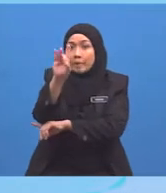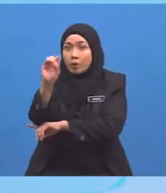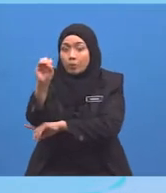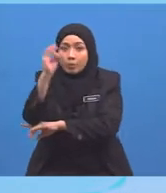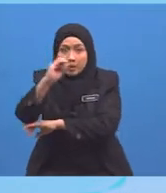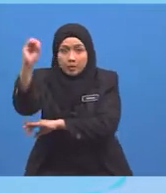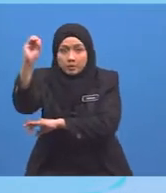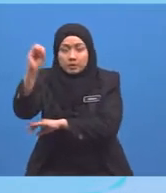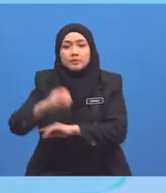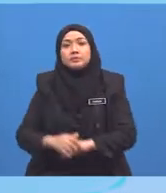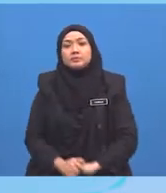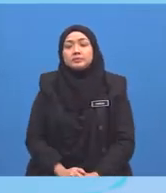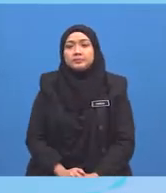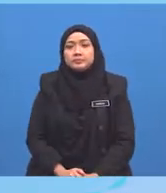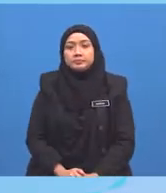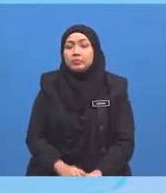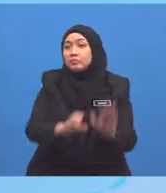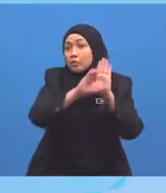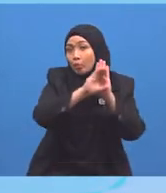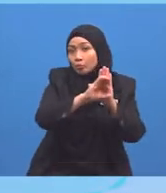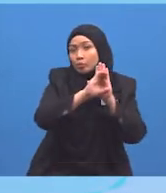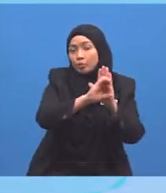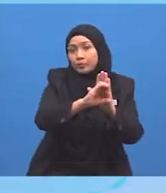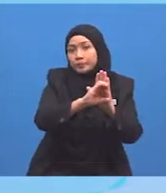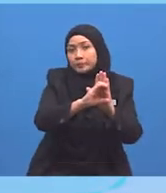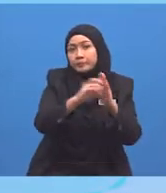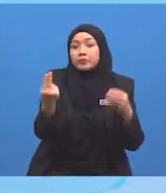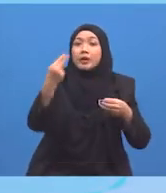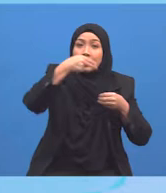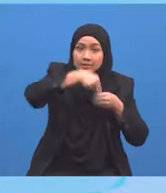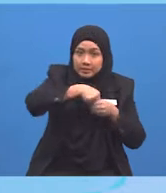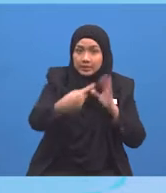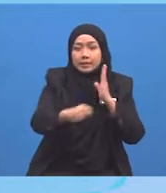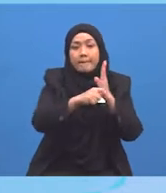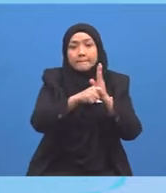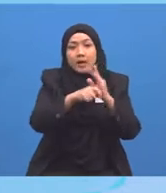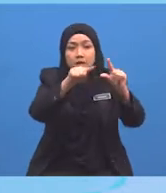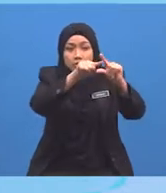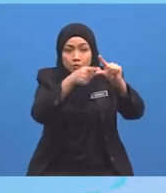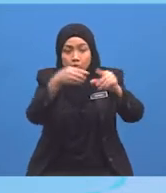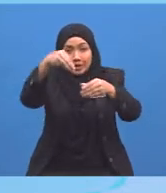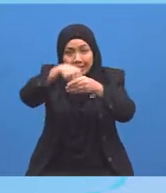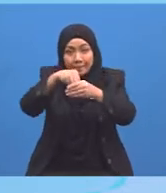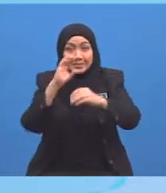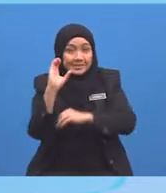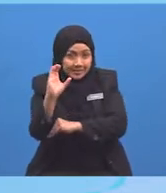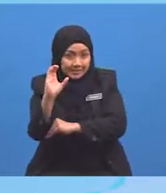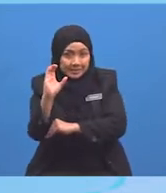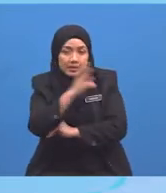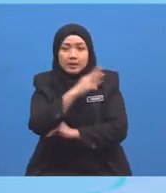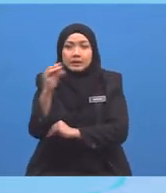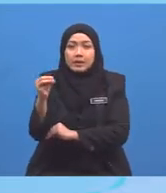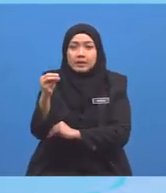180 darjah. Contoh, hasil tambah sudut pedalaman C